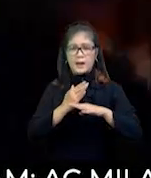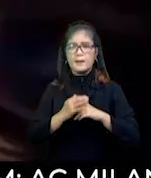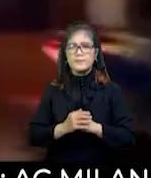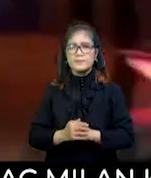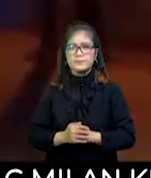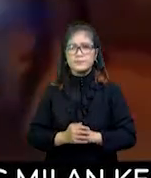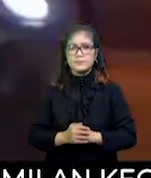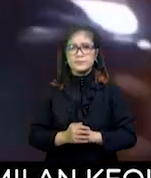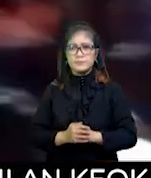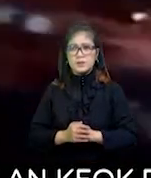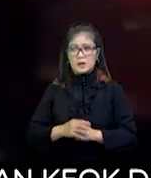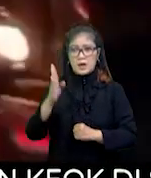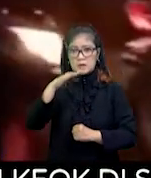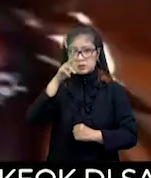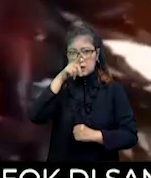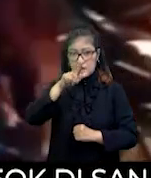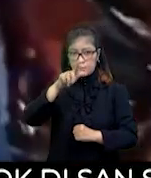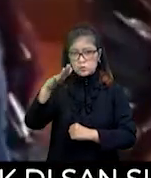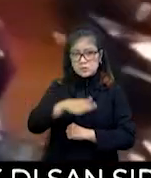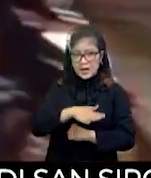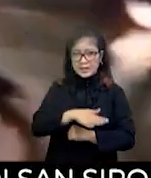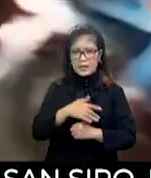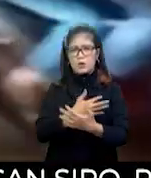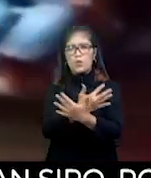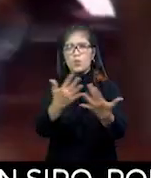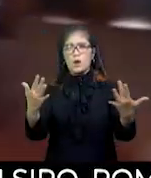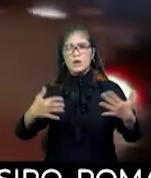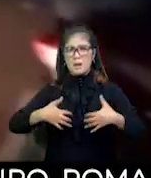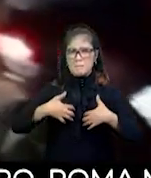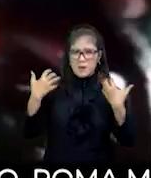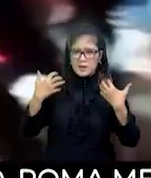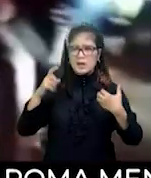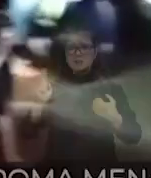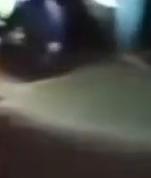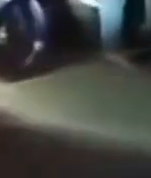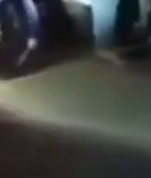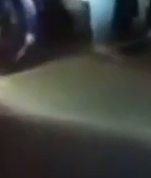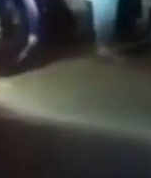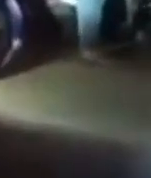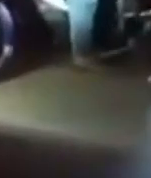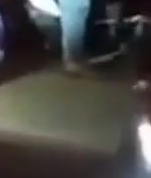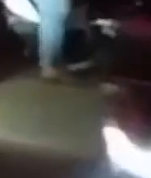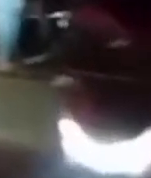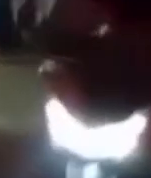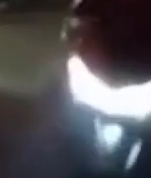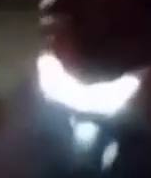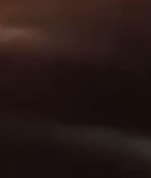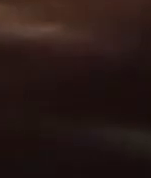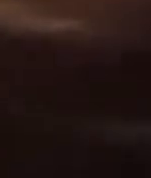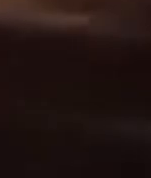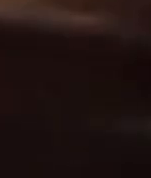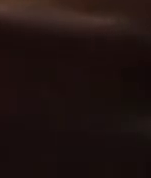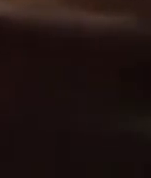Selatan. Warga sekampung Udik mengamuk lantaran tak terima dengan kematian S, pelajar 17 tahun, warga desa Gunung Sugih Besar,